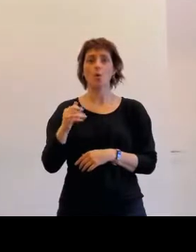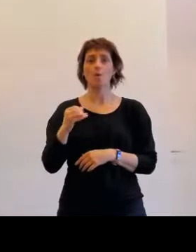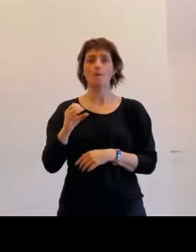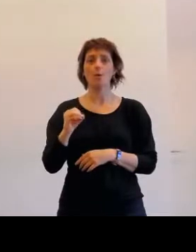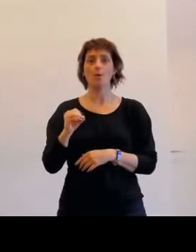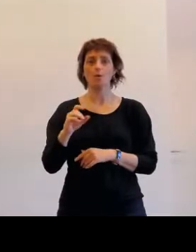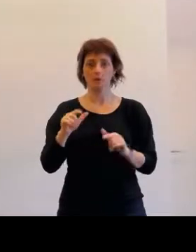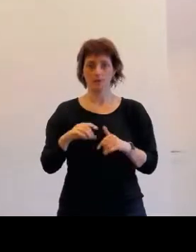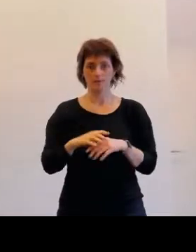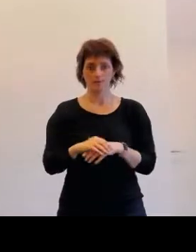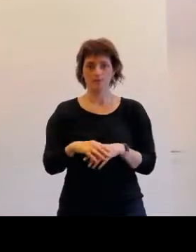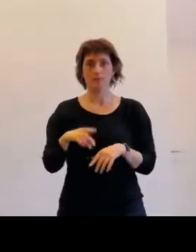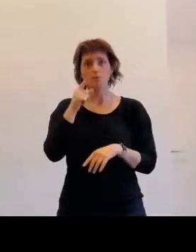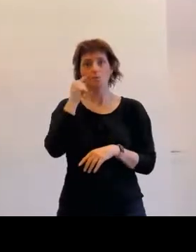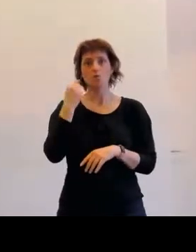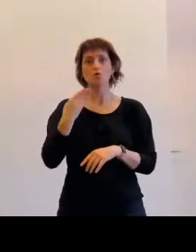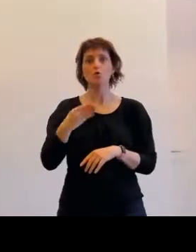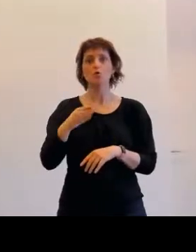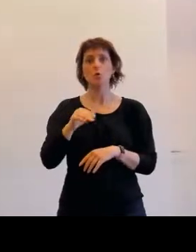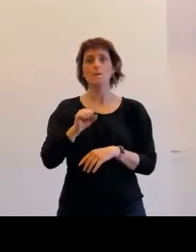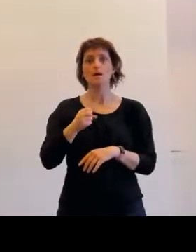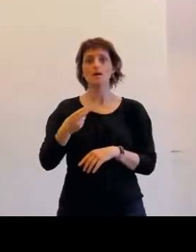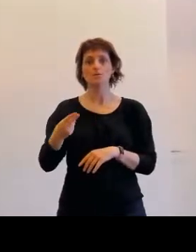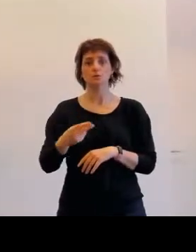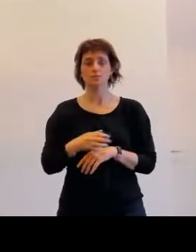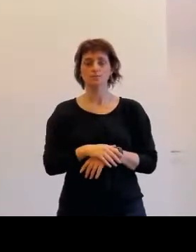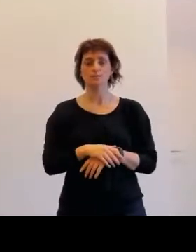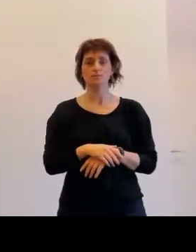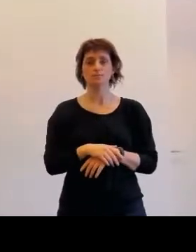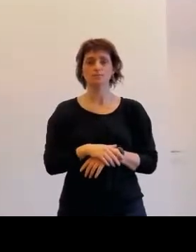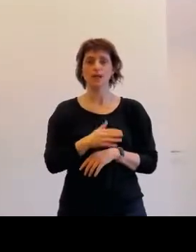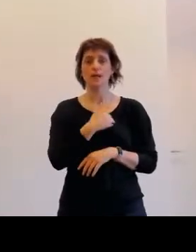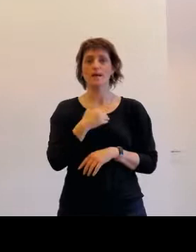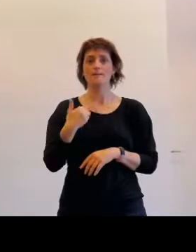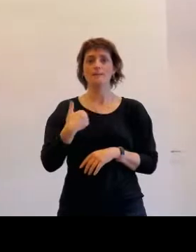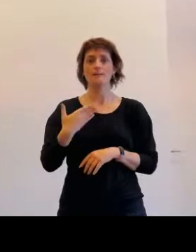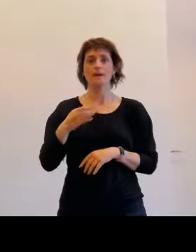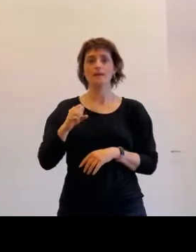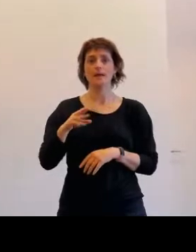Présente. Bertrand Masson. Présent. Estelle Mercier.